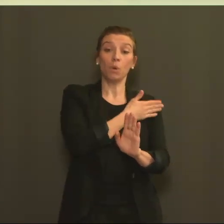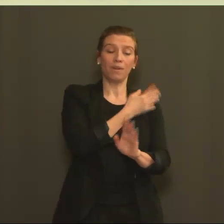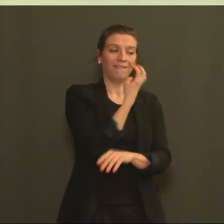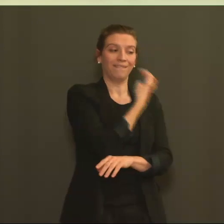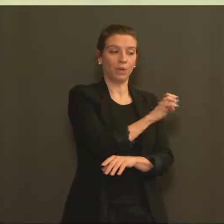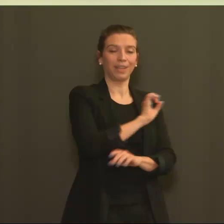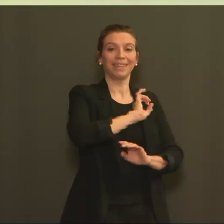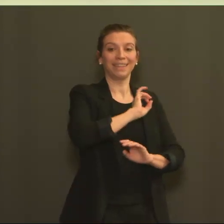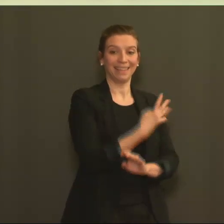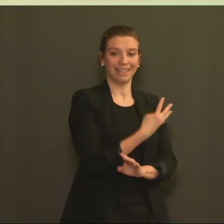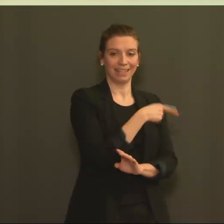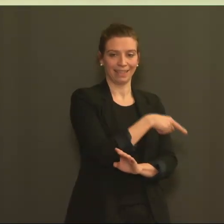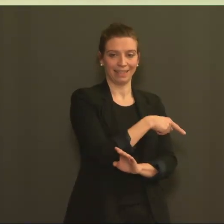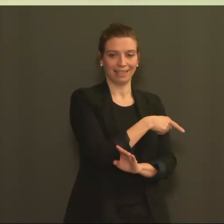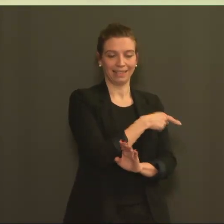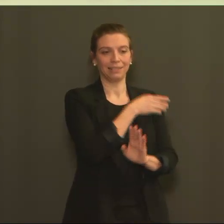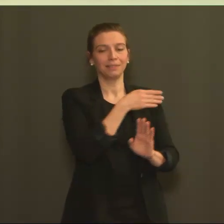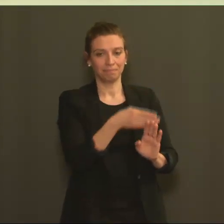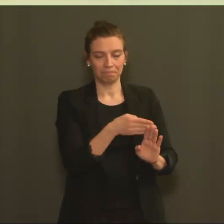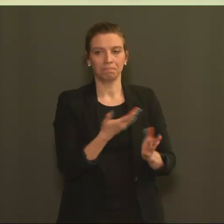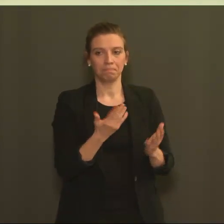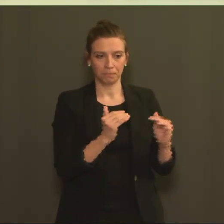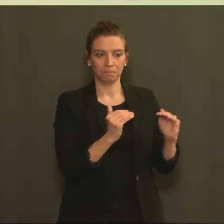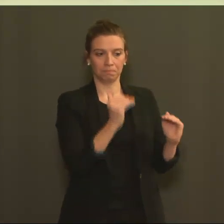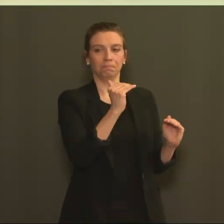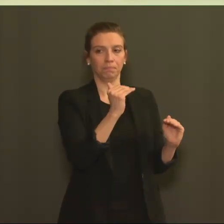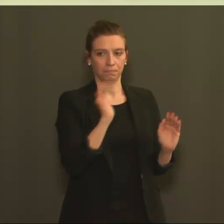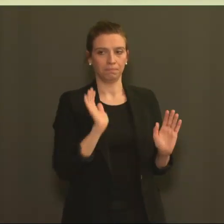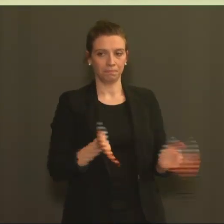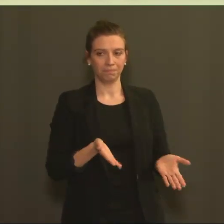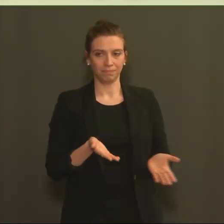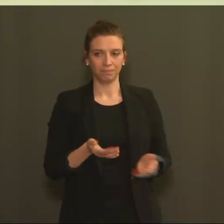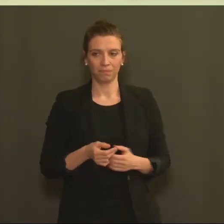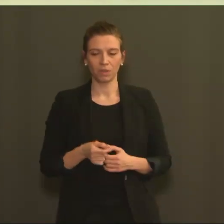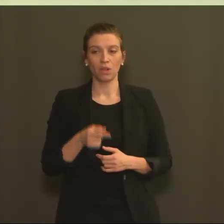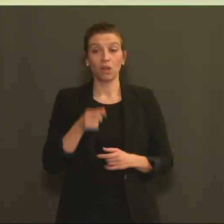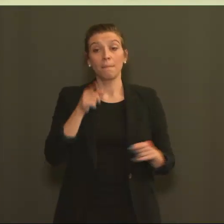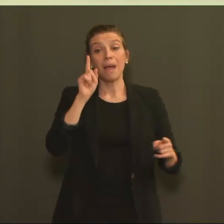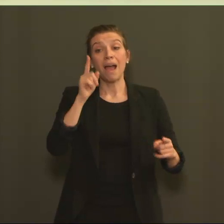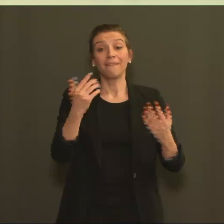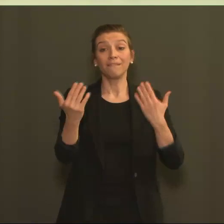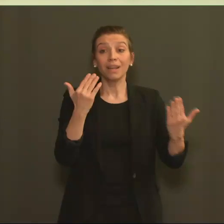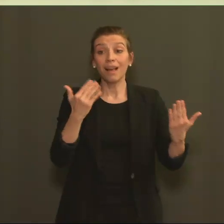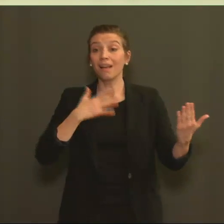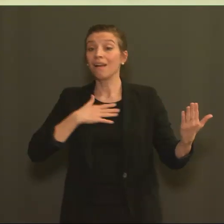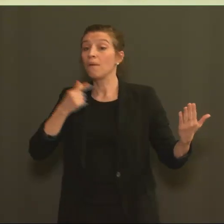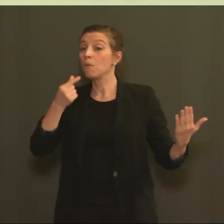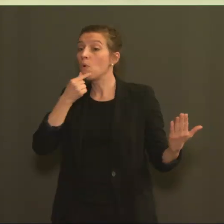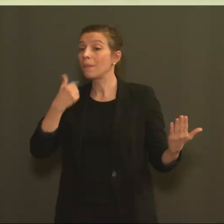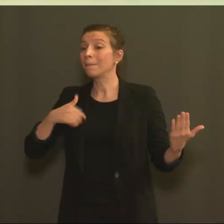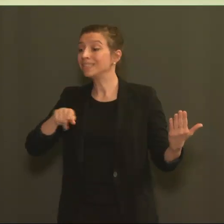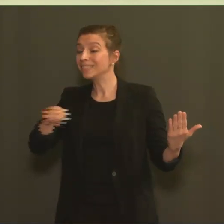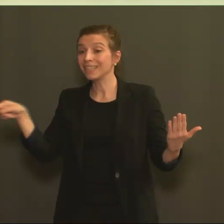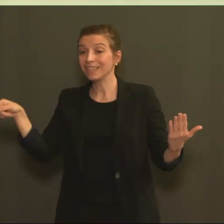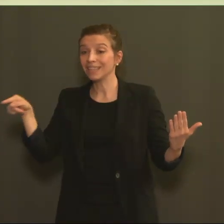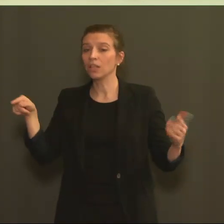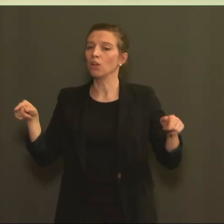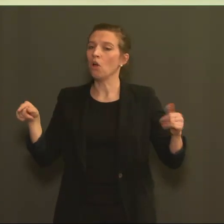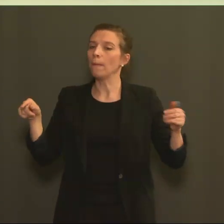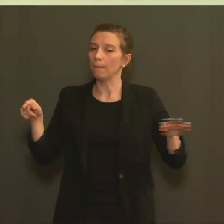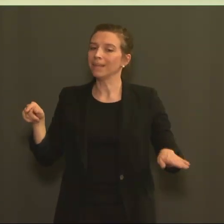over het algemeen gaat het nog altijd om een pak me er besmettingen dan bij ouderen leeftijdsgroepen en we zien deze toename